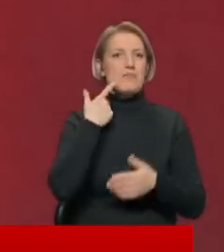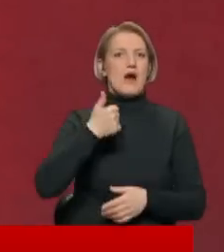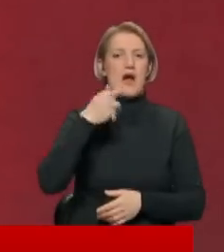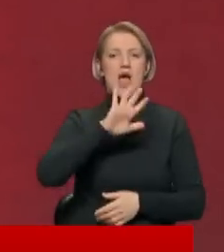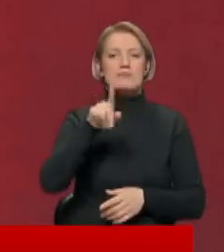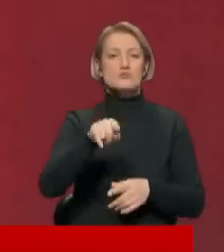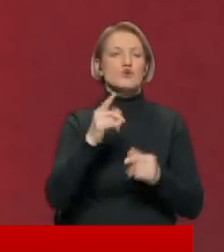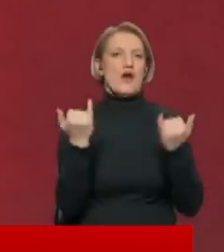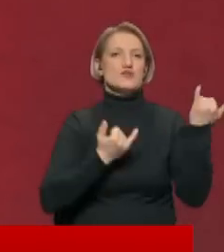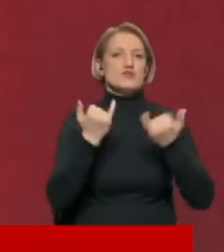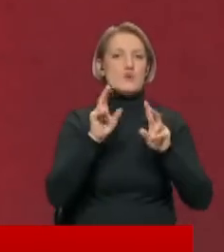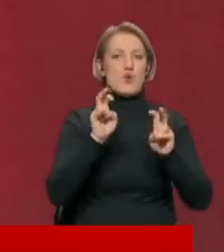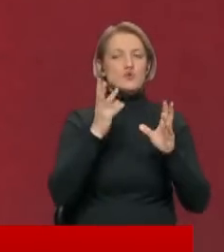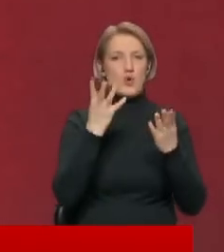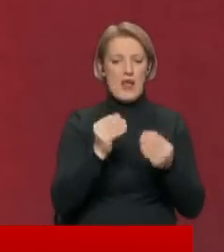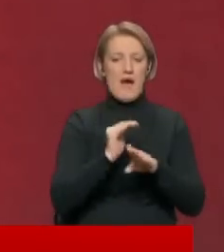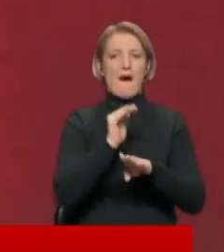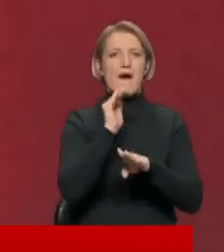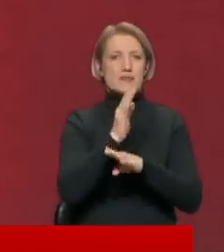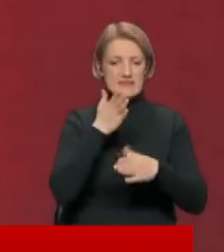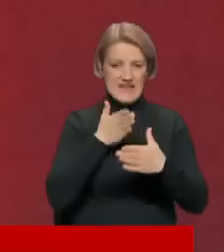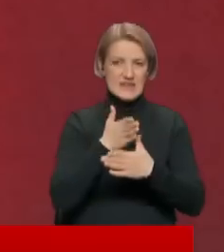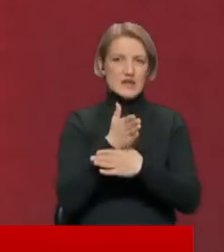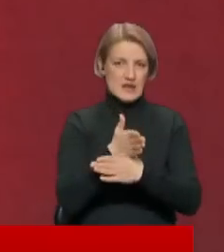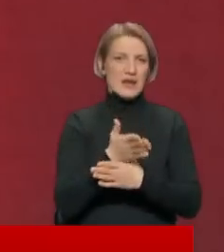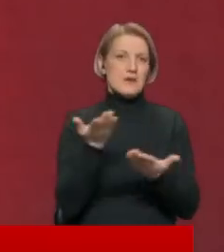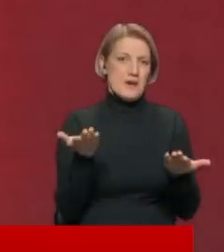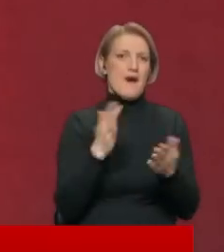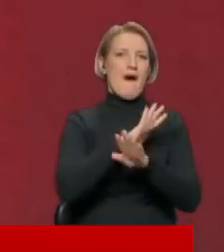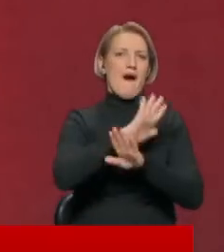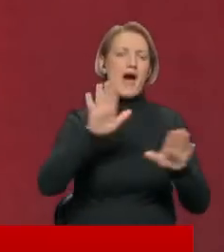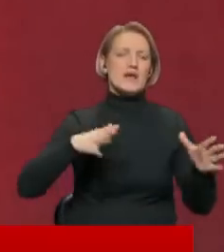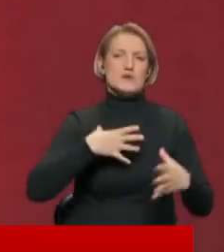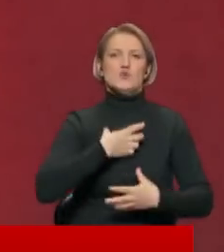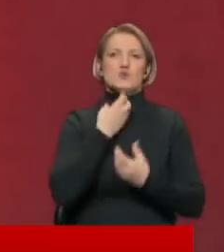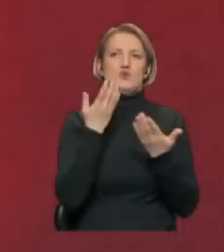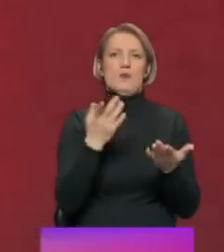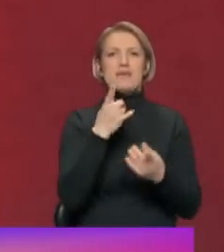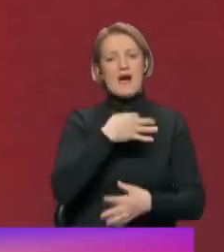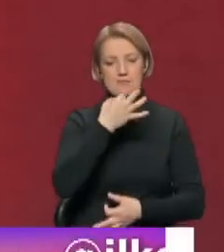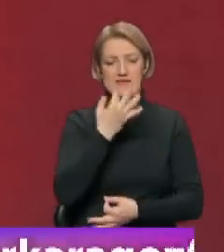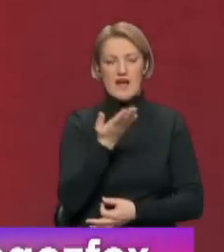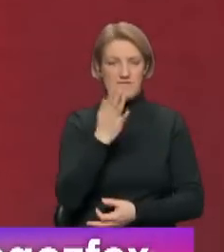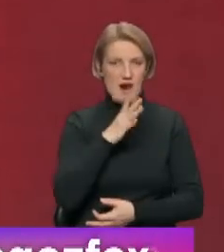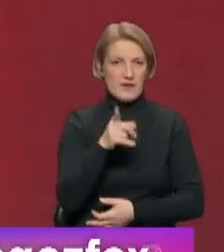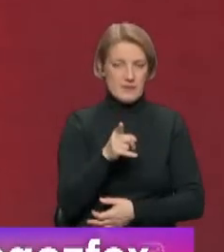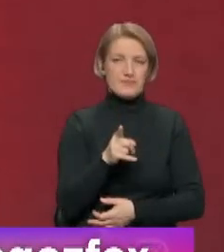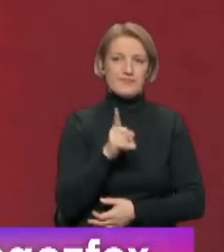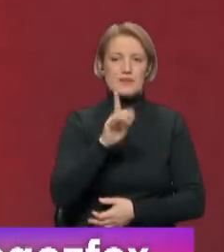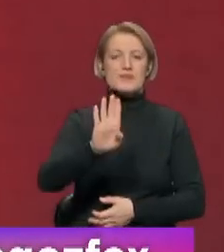bir tartışma konusu olarak hayatımızda girdi ve herkesi de derinden yarıldı şimdi bir haber daha var Onu da